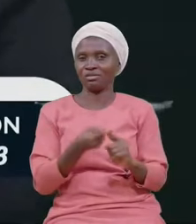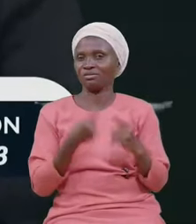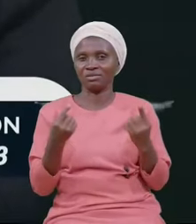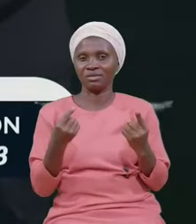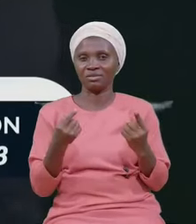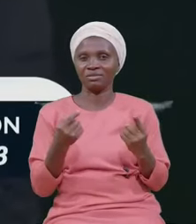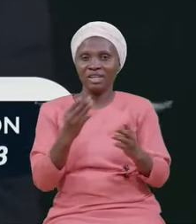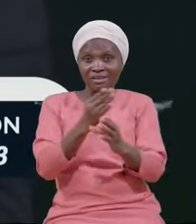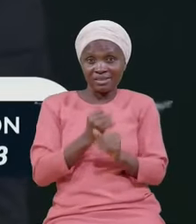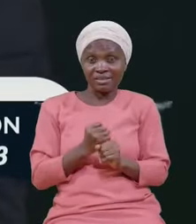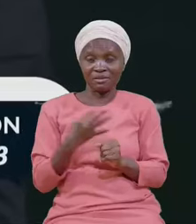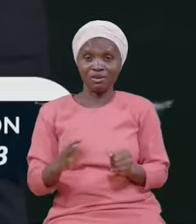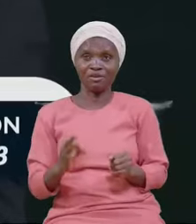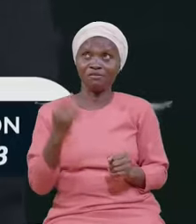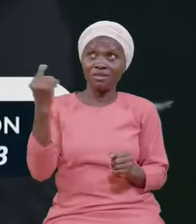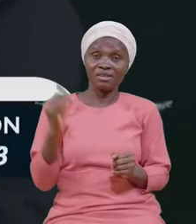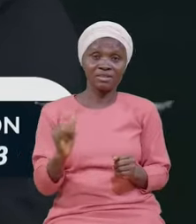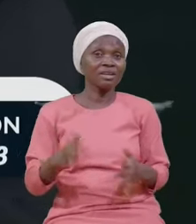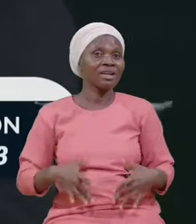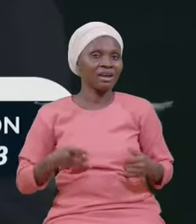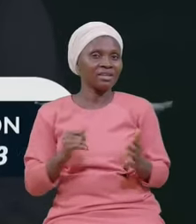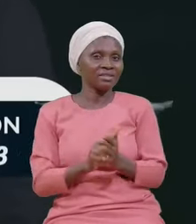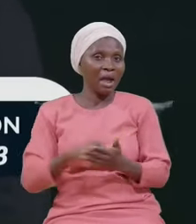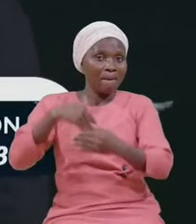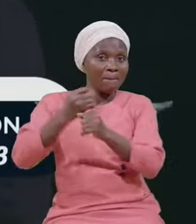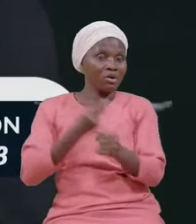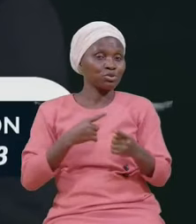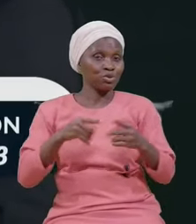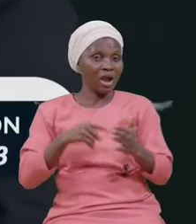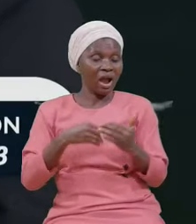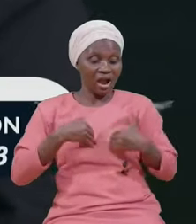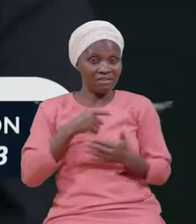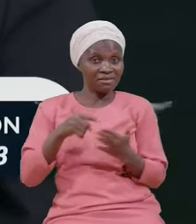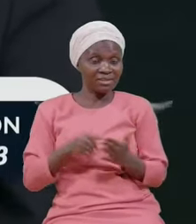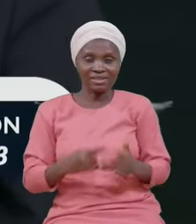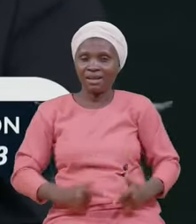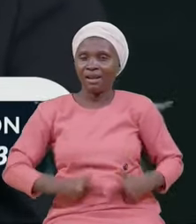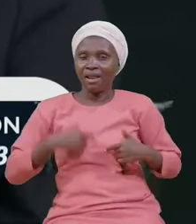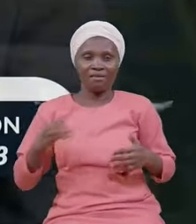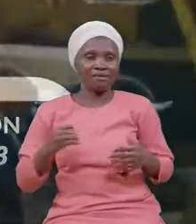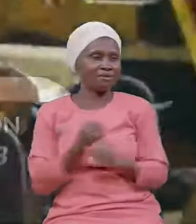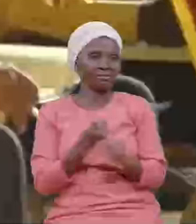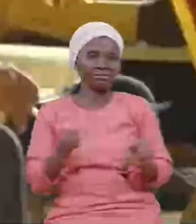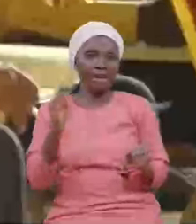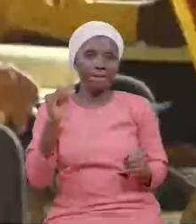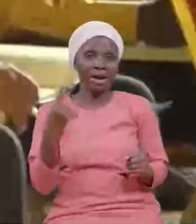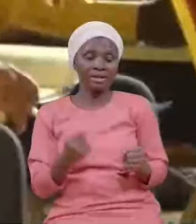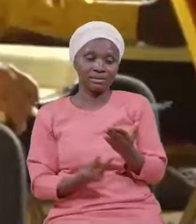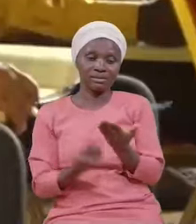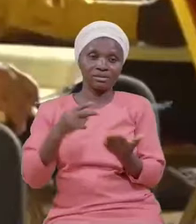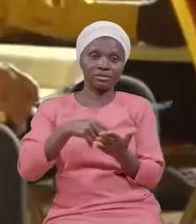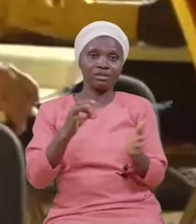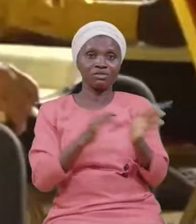éternelle qui nous amène à avoir cette espérance vivante par la résurrection de Jésus-Christ d'entre